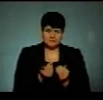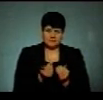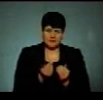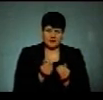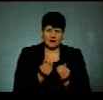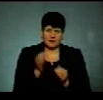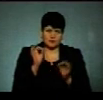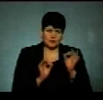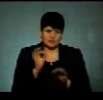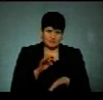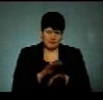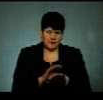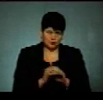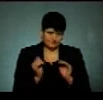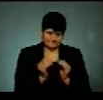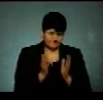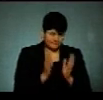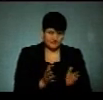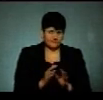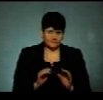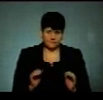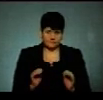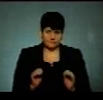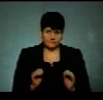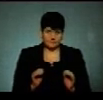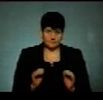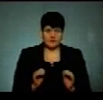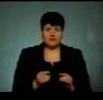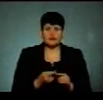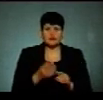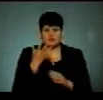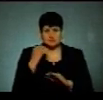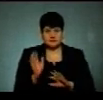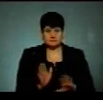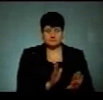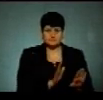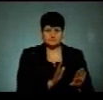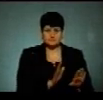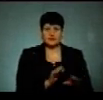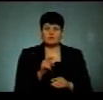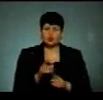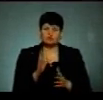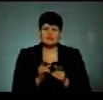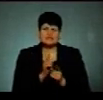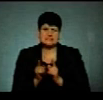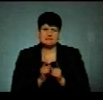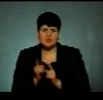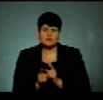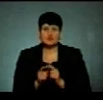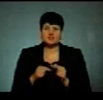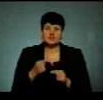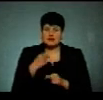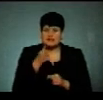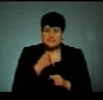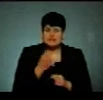на комісії. Так? Ну і, власне, так забудемо далі про ці нарахування на рік. Воно буде змінюватися через рік, в